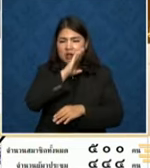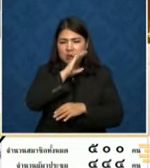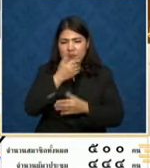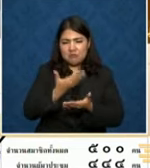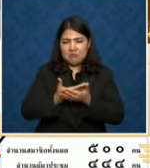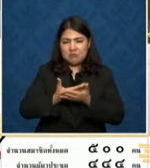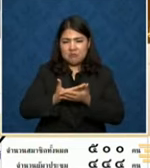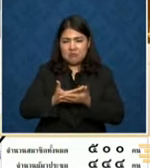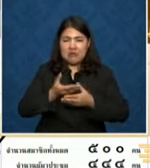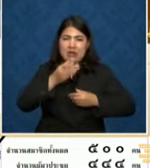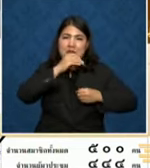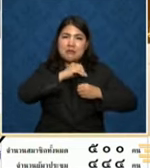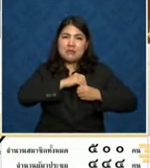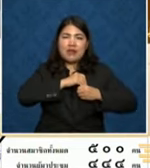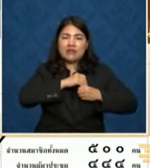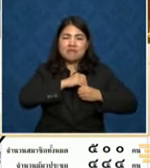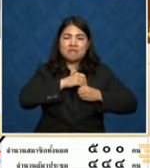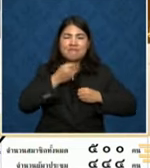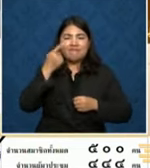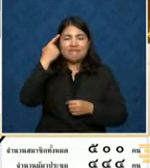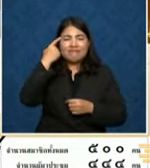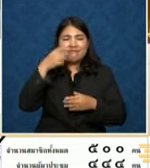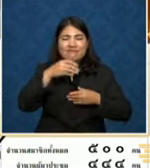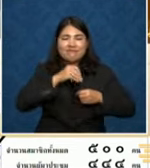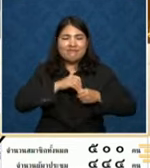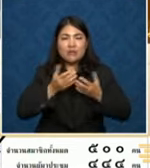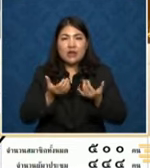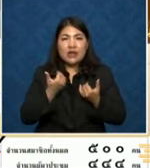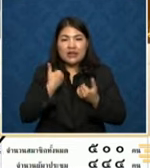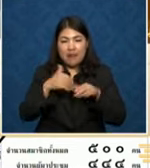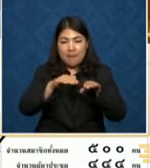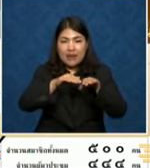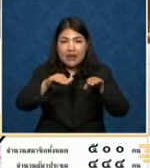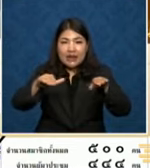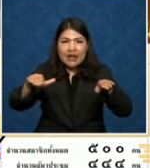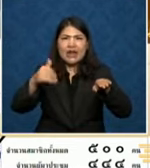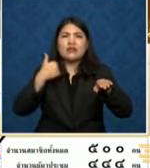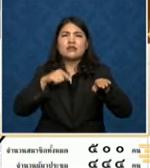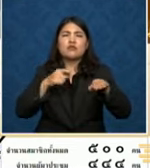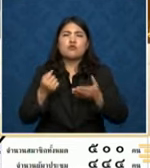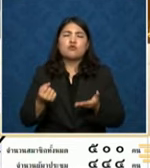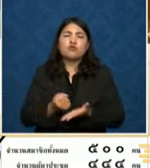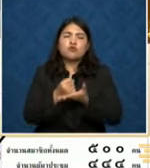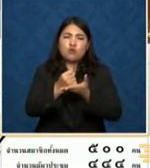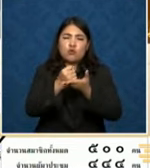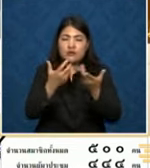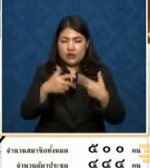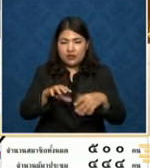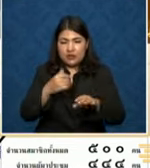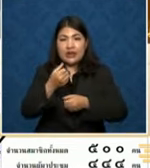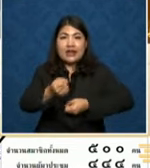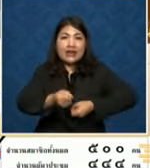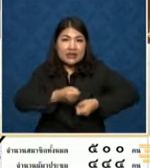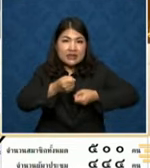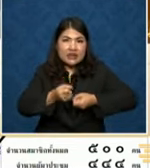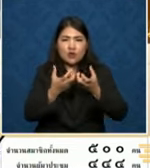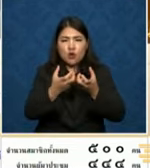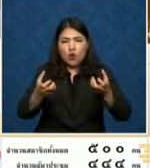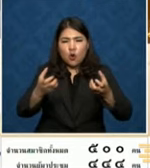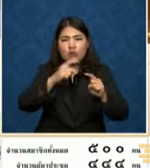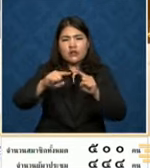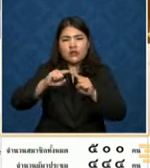ไรนะครับที่เป็นการสร้างมาตรฐานนะครับในการผลิตสินค้าภาคเกษตรให้มีมาตรฐานตรง